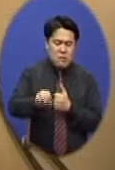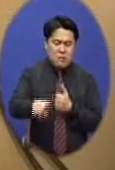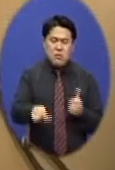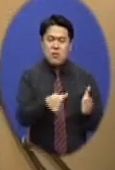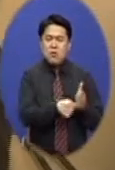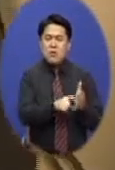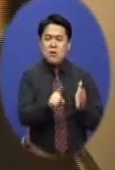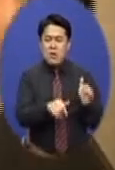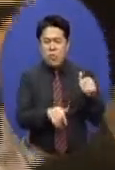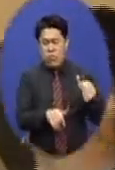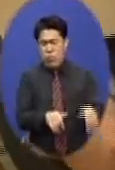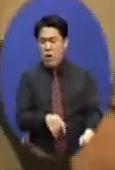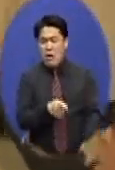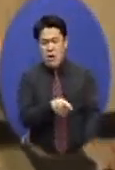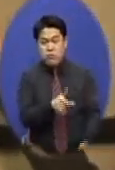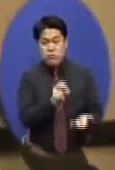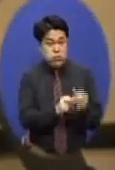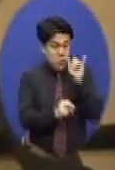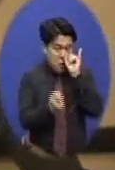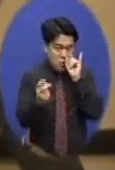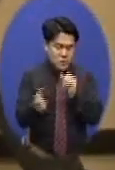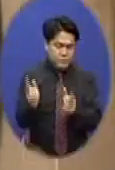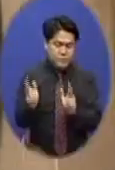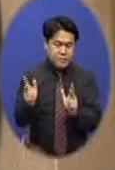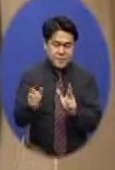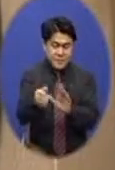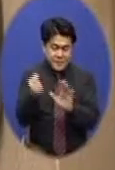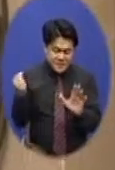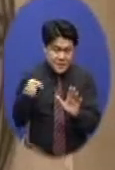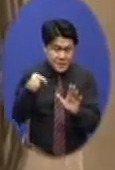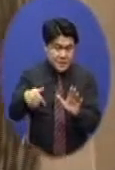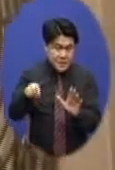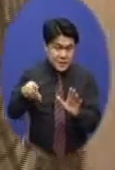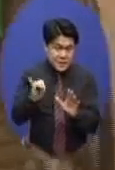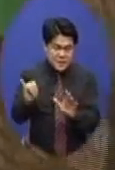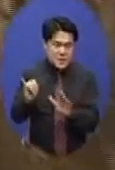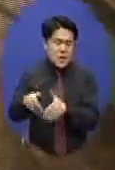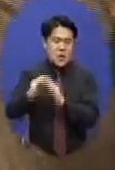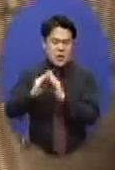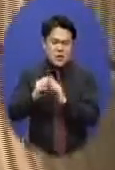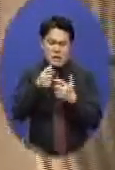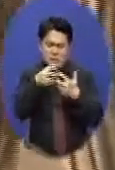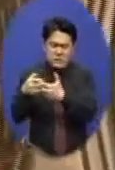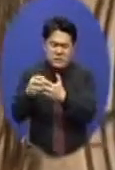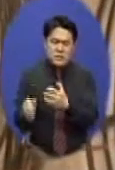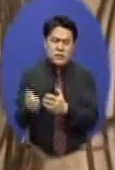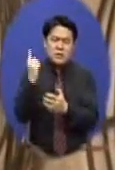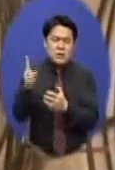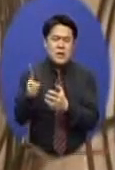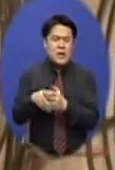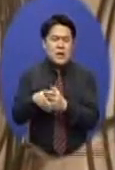상품성이 떨어지고 있습니다. 또한 냉장고 내 가습기를 설치하면 냉각기에 얼음이 생겨 냉각 효율이